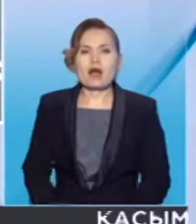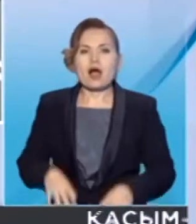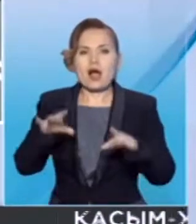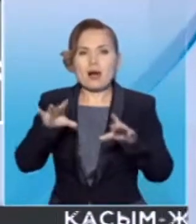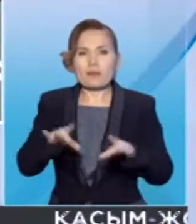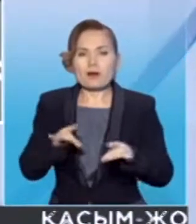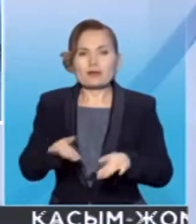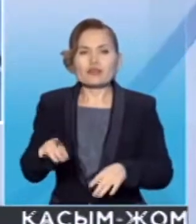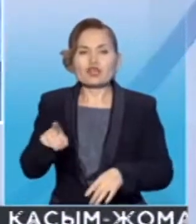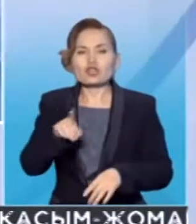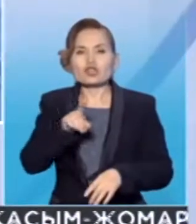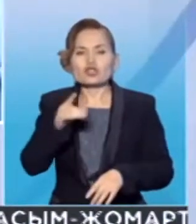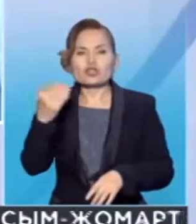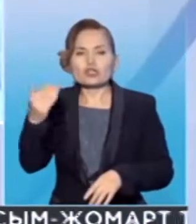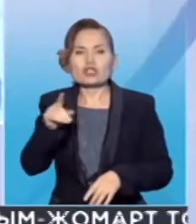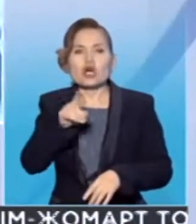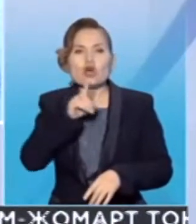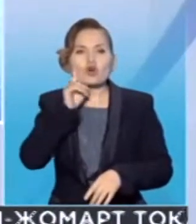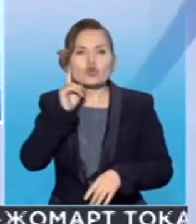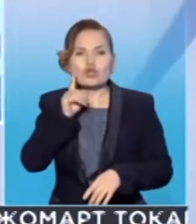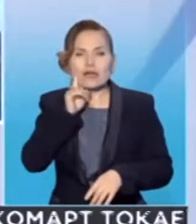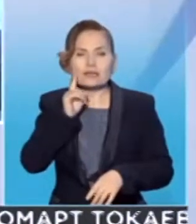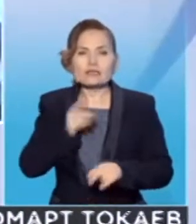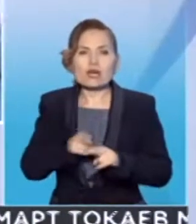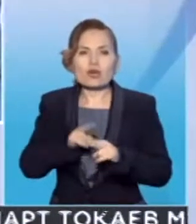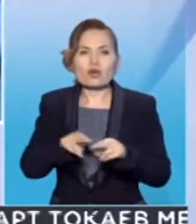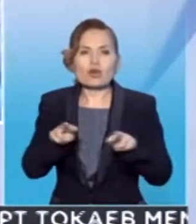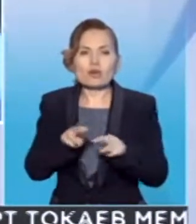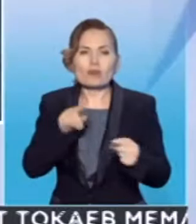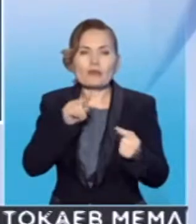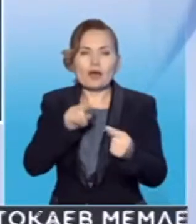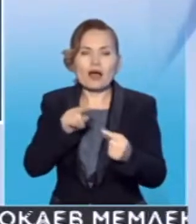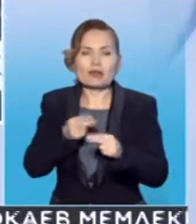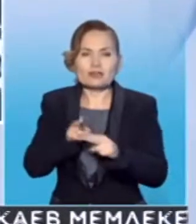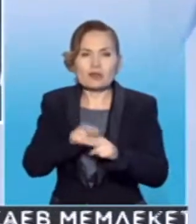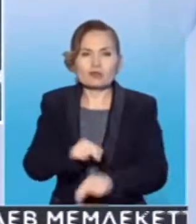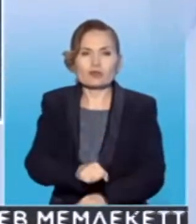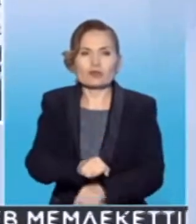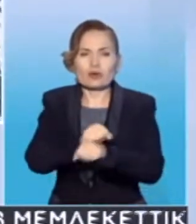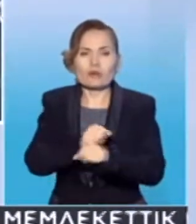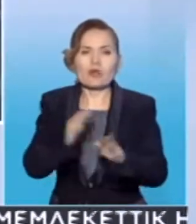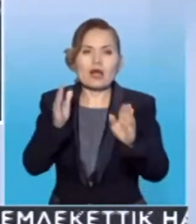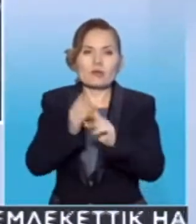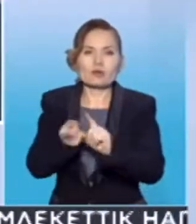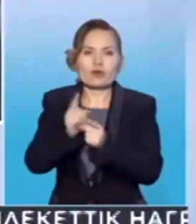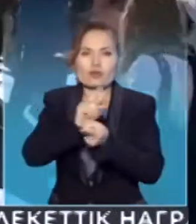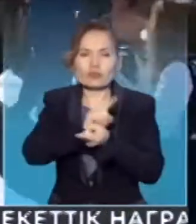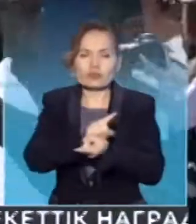Аустралияда жастар өкіметтен климаттың өзгеруіне қарсы шаралар қабылдауы қажет.